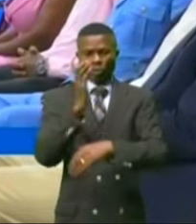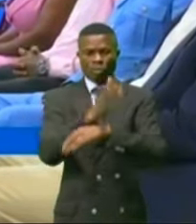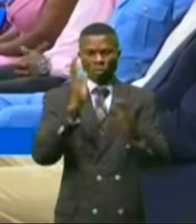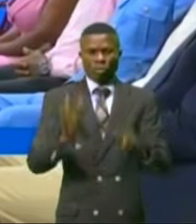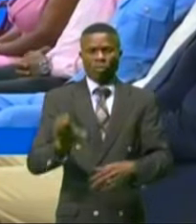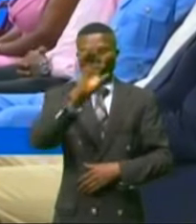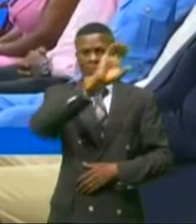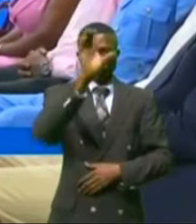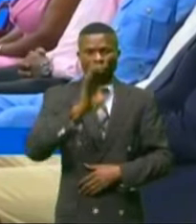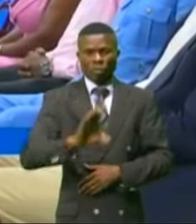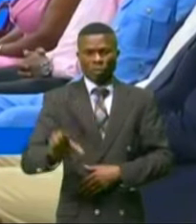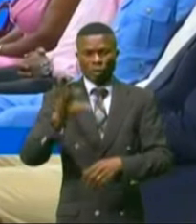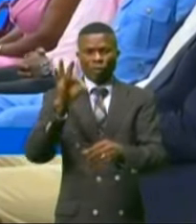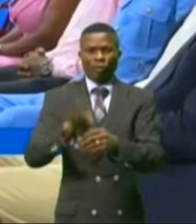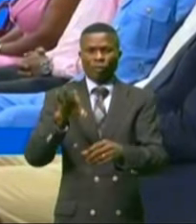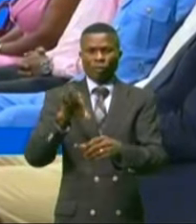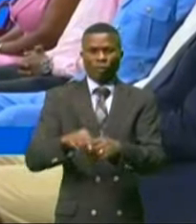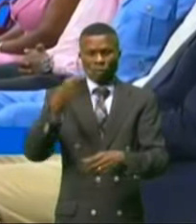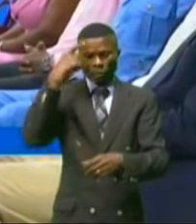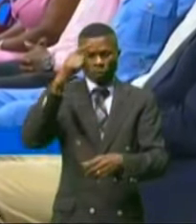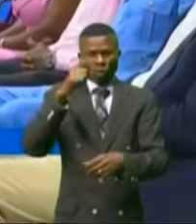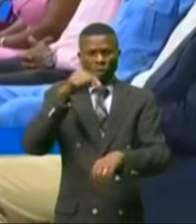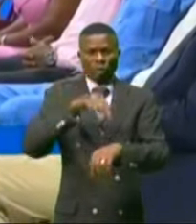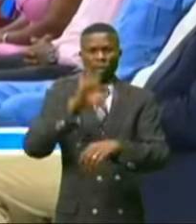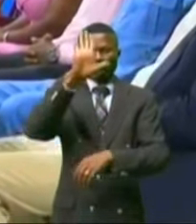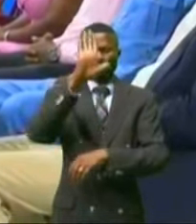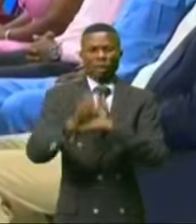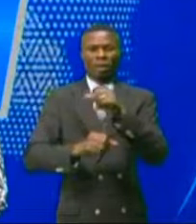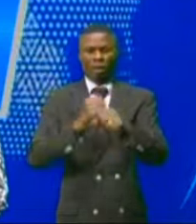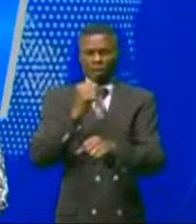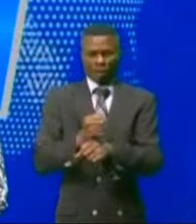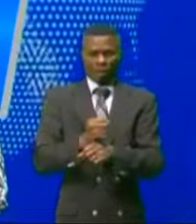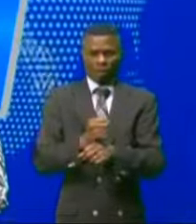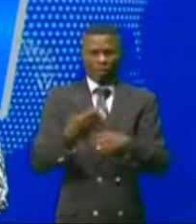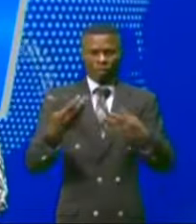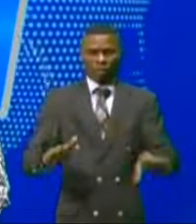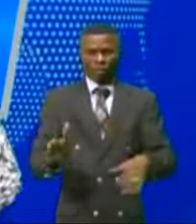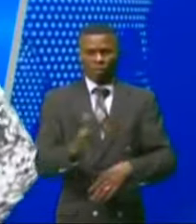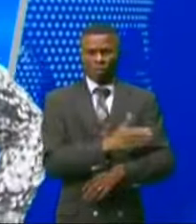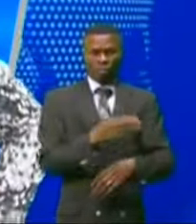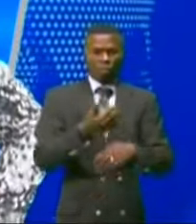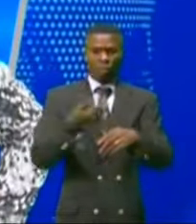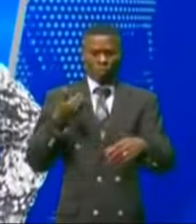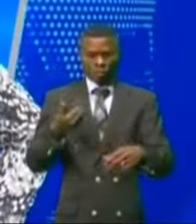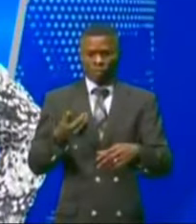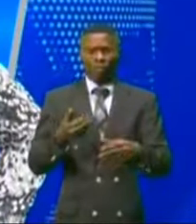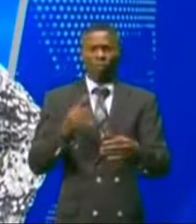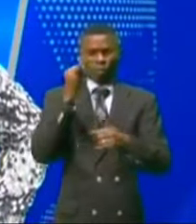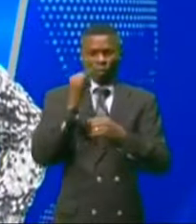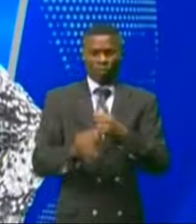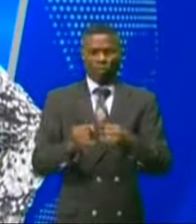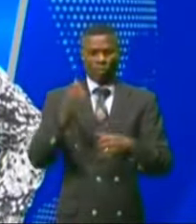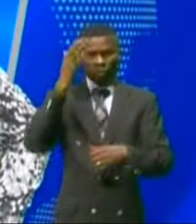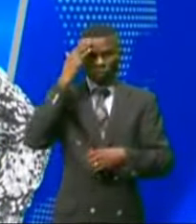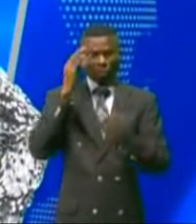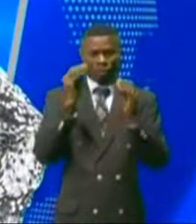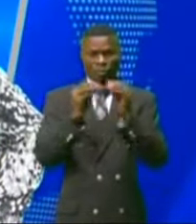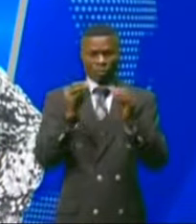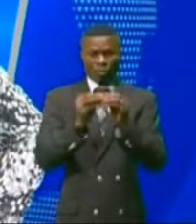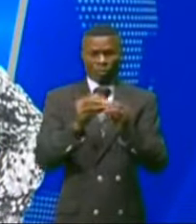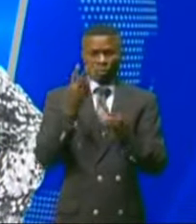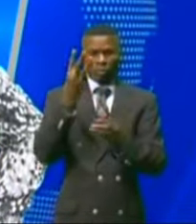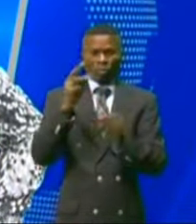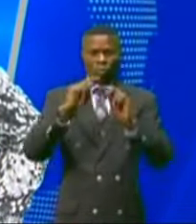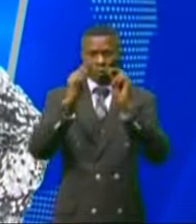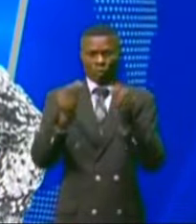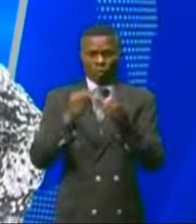conseillers communaux sont élus pour un mandat de 5 ans. De nous séparer. Sachez qu'une réunion tripartite